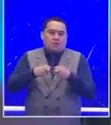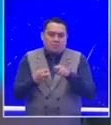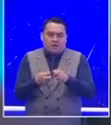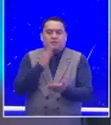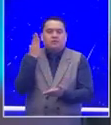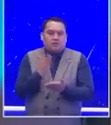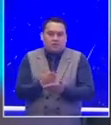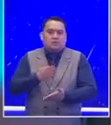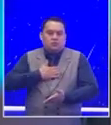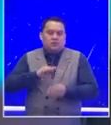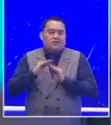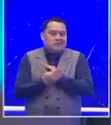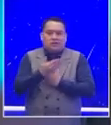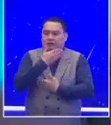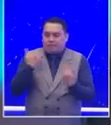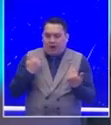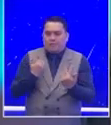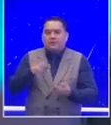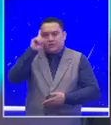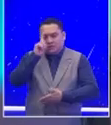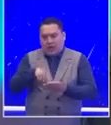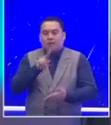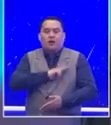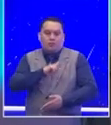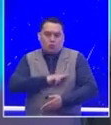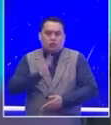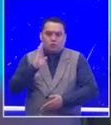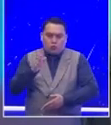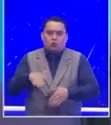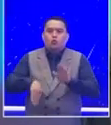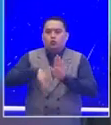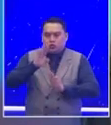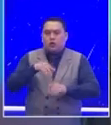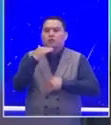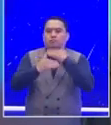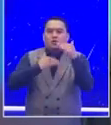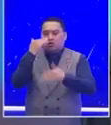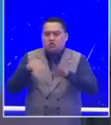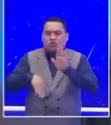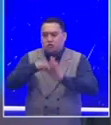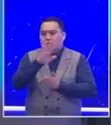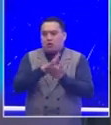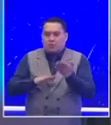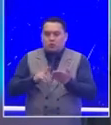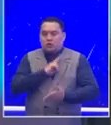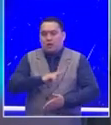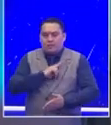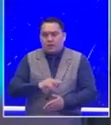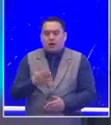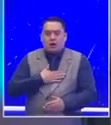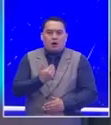имеются, мы их не скрываем, мы знаем, мы над ними работаем и также дальше будем продолжать. И здесь я хотел бы сказать,